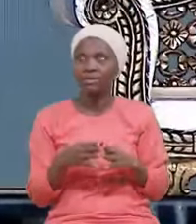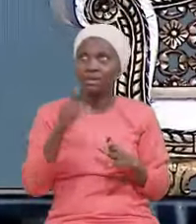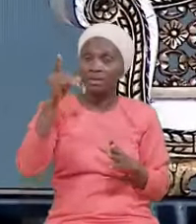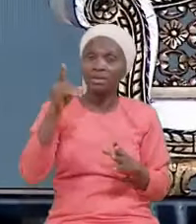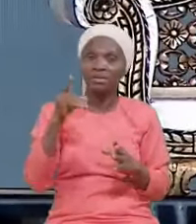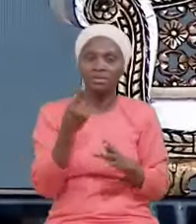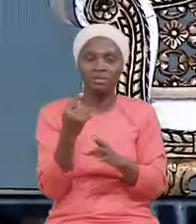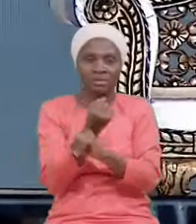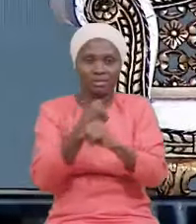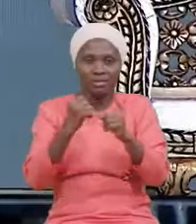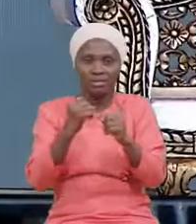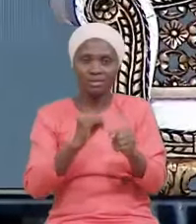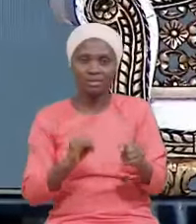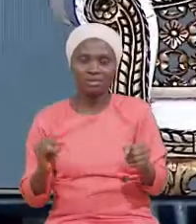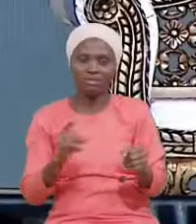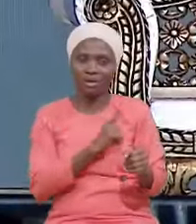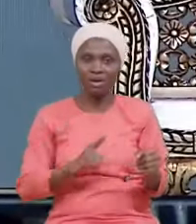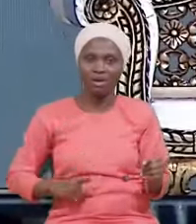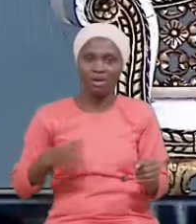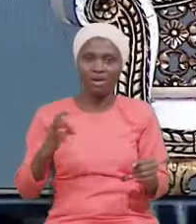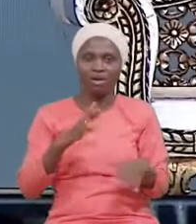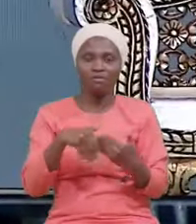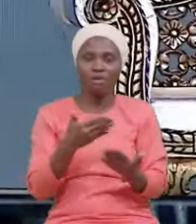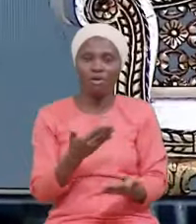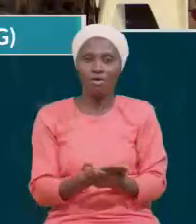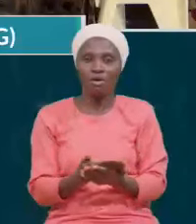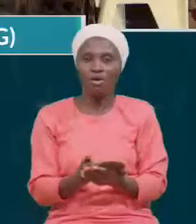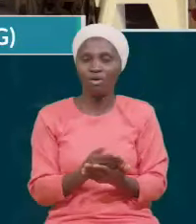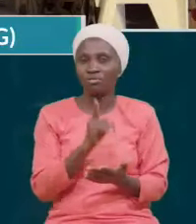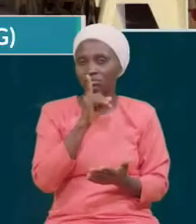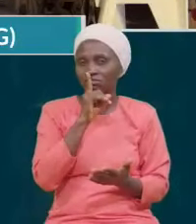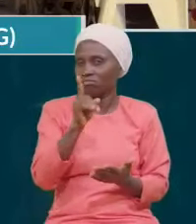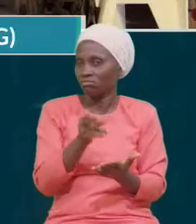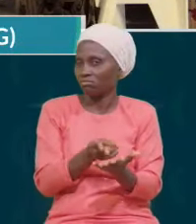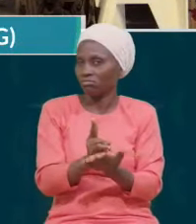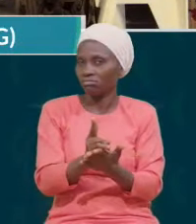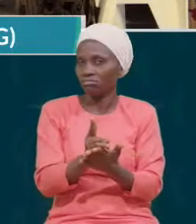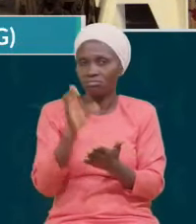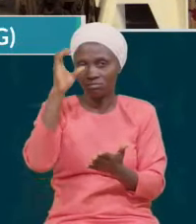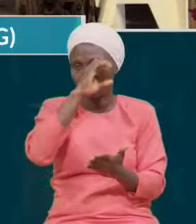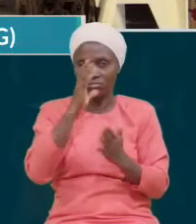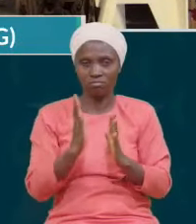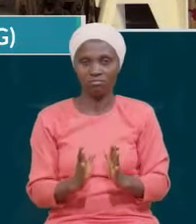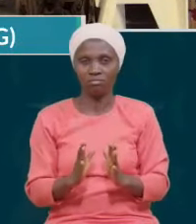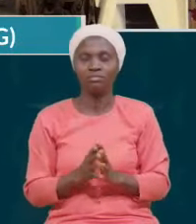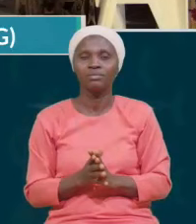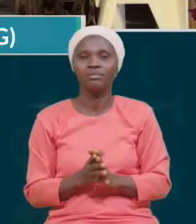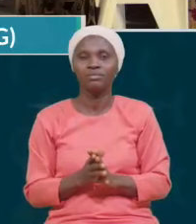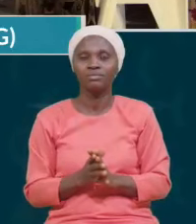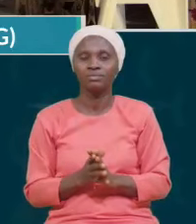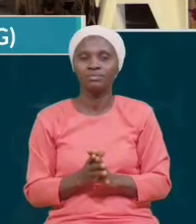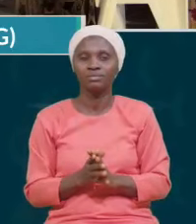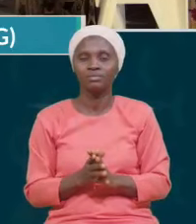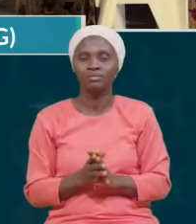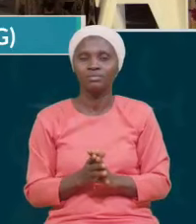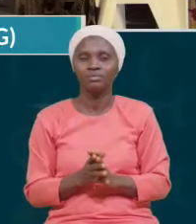saving lord of all sincere seekers. శ్రద్ధగ ఎదురు చూచు వారికి ఆయన రక్షణ ఇచ్చు